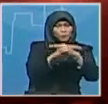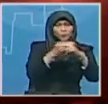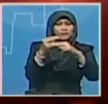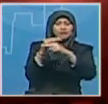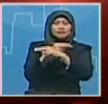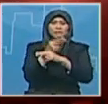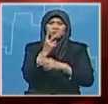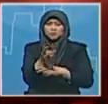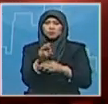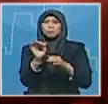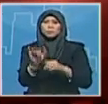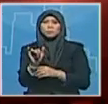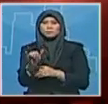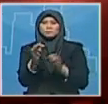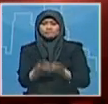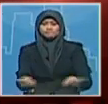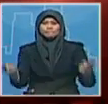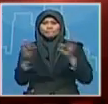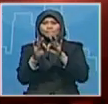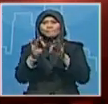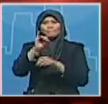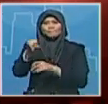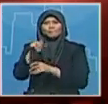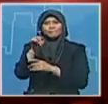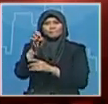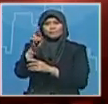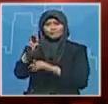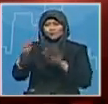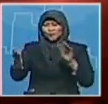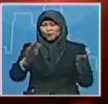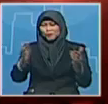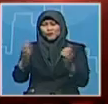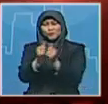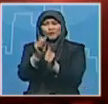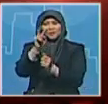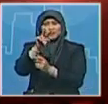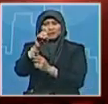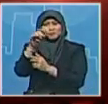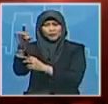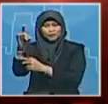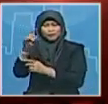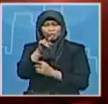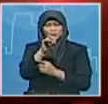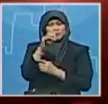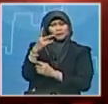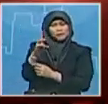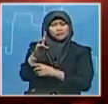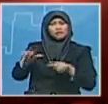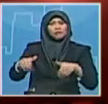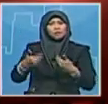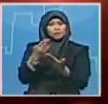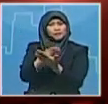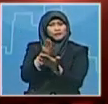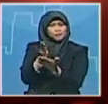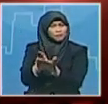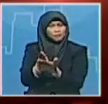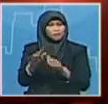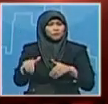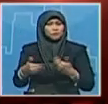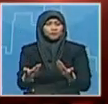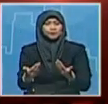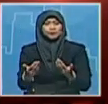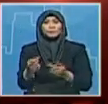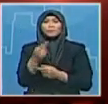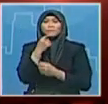menyerlahkan kepentingan kementerian ini. Secara berbanding 2018 dengan 2017, bajetnya bagaimana, Datuk Seri? Dari segi peruntukan